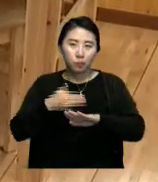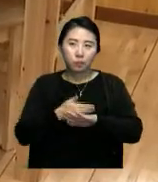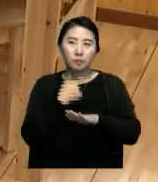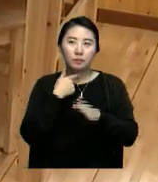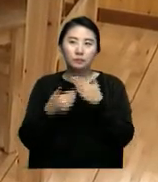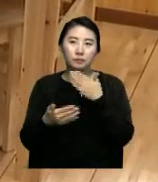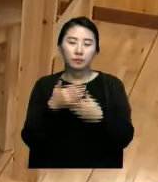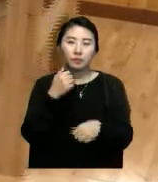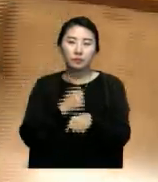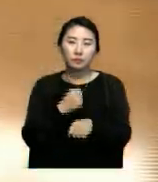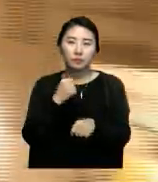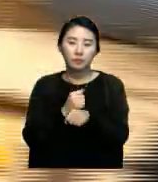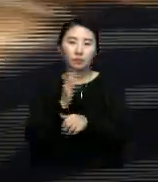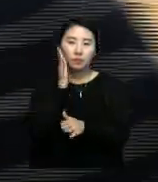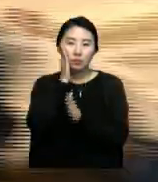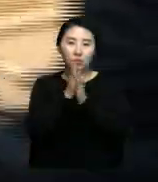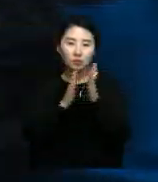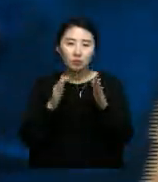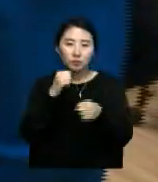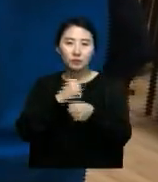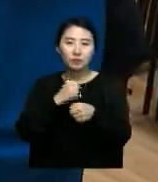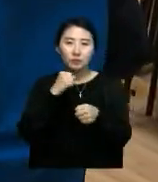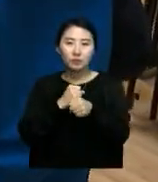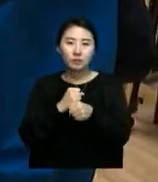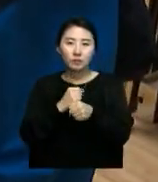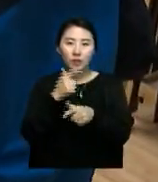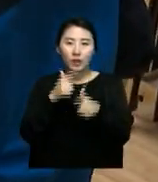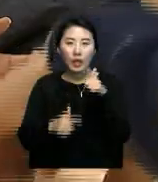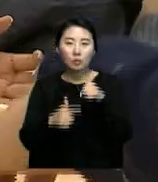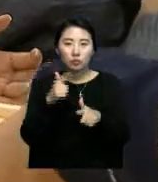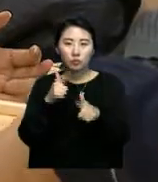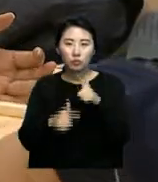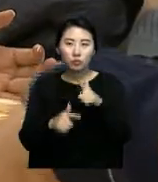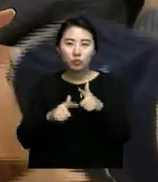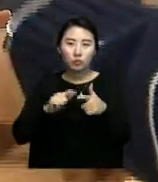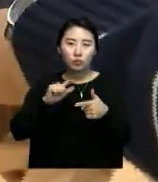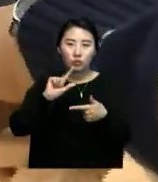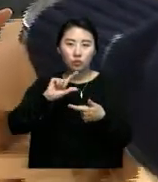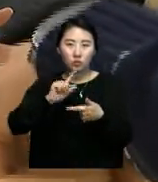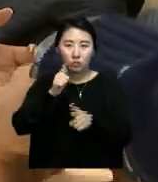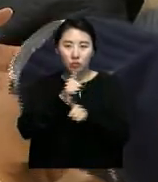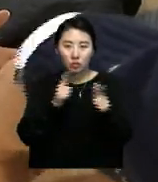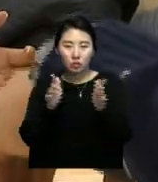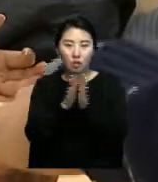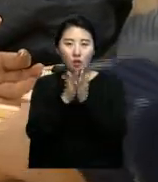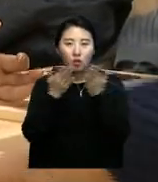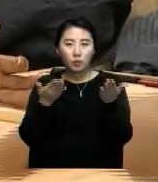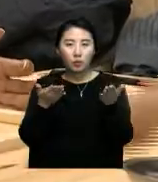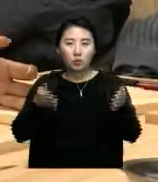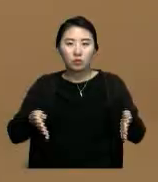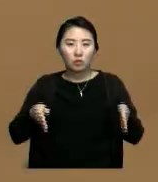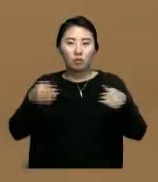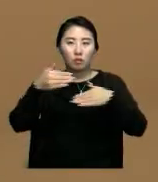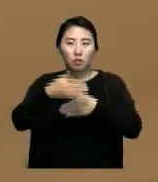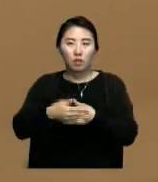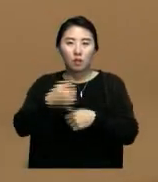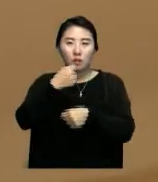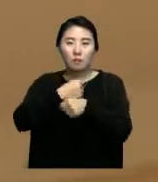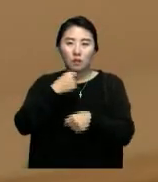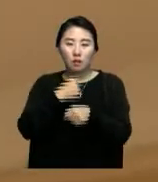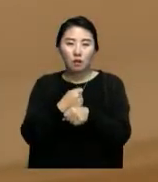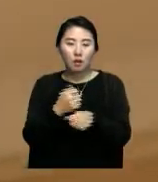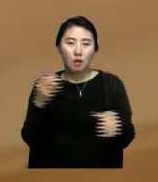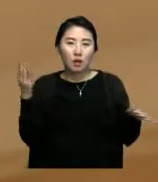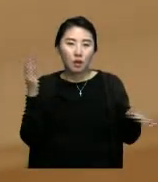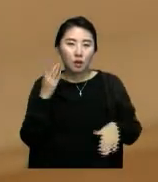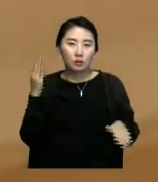합니다. 숲에서 생산되는 나무에 본드를 칠하고 못을 박아 독서대도 직접 만듭니다.